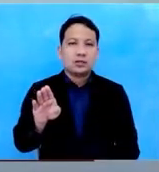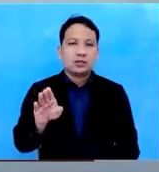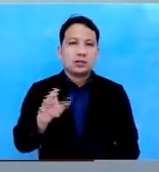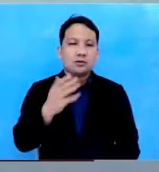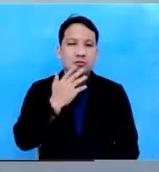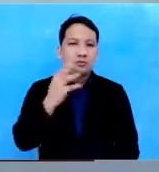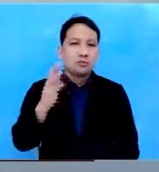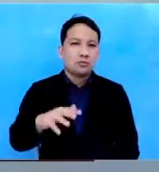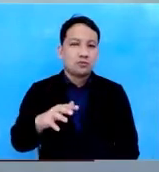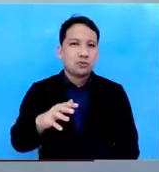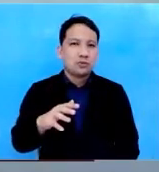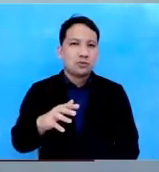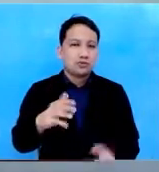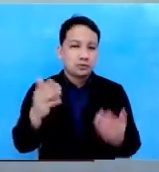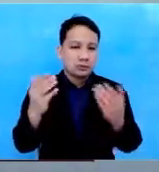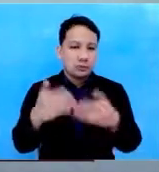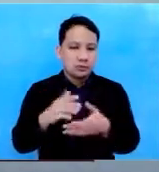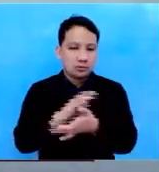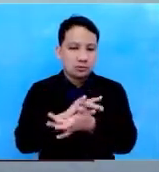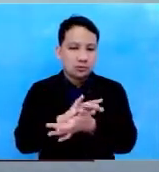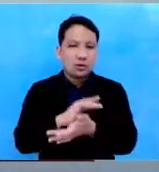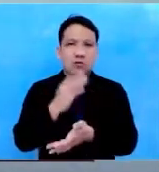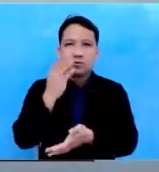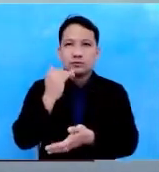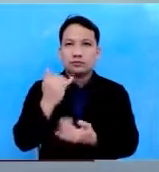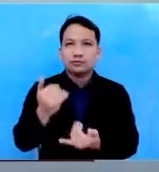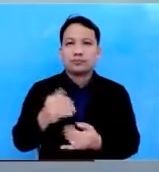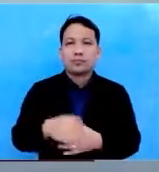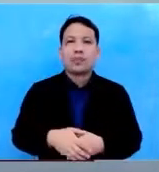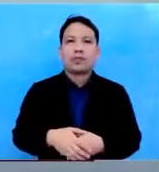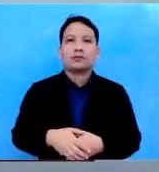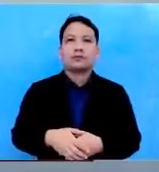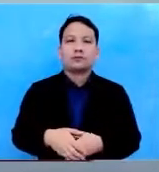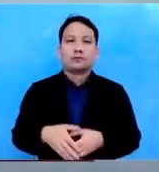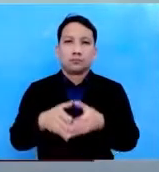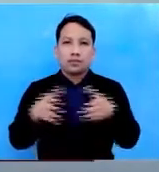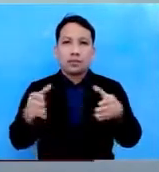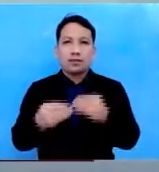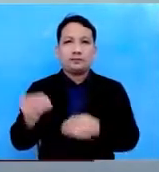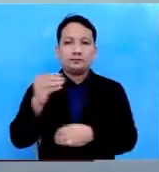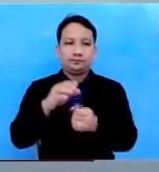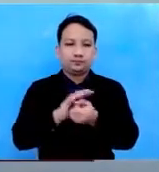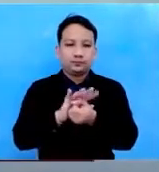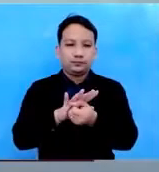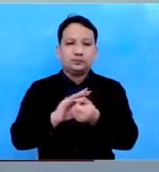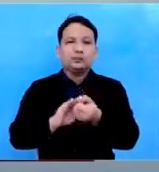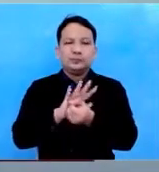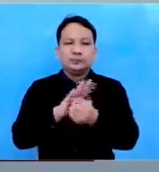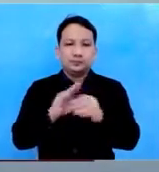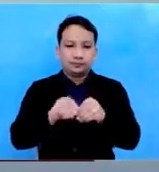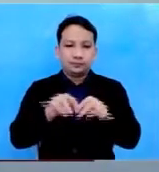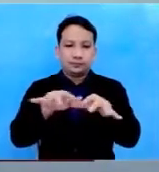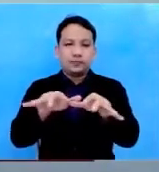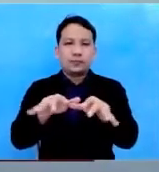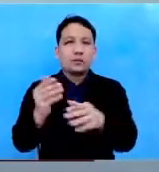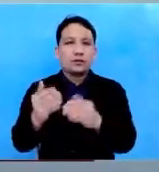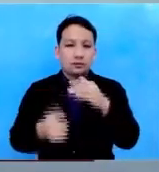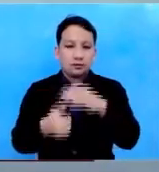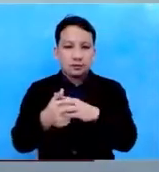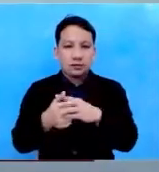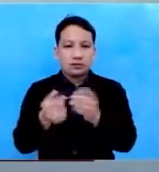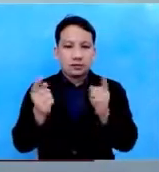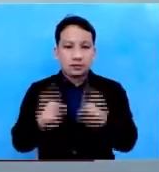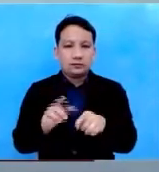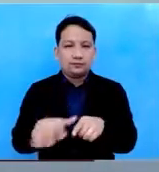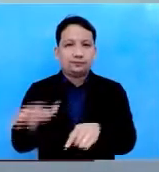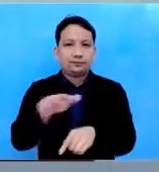COVID-19. Bakit daw? Dahil sa ngayon, ito na raw ang pinaka-infectious na versyon ng COVID-19 magmula nang lumutang ito sa Wuhan